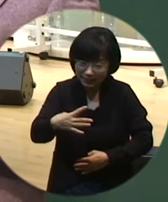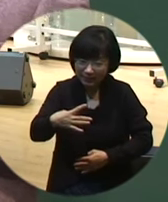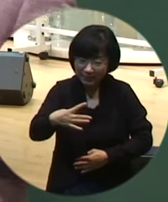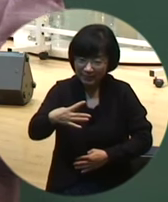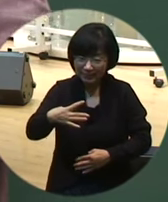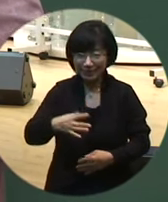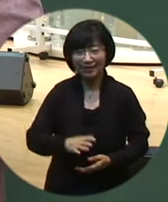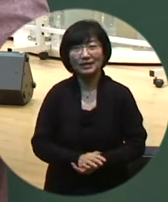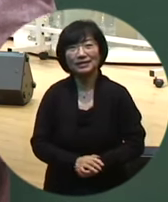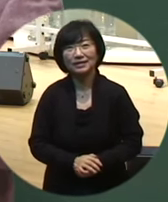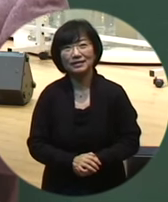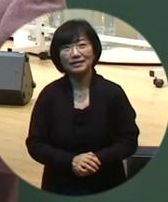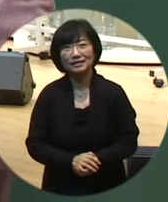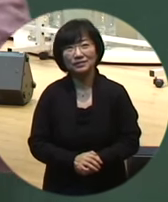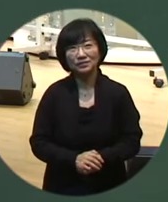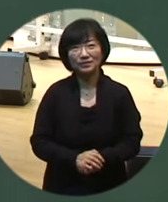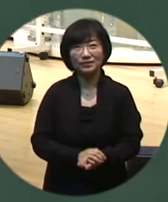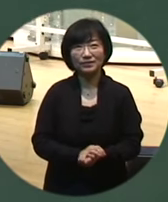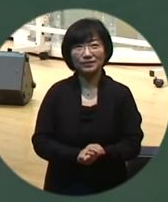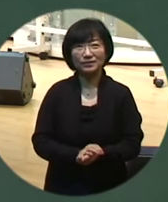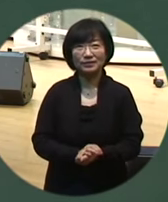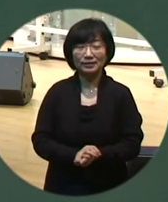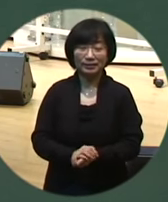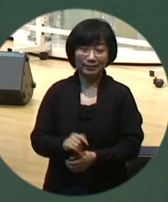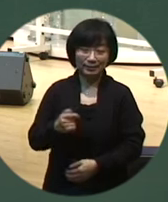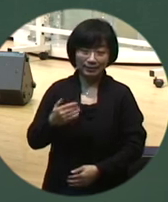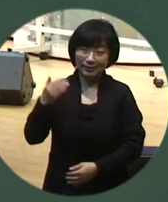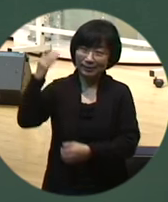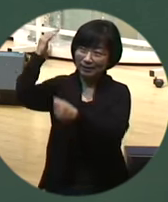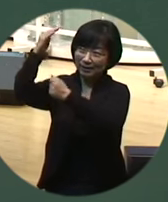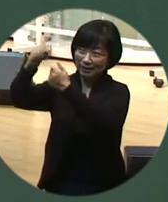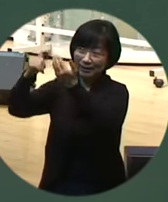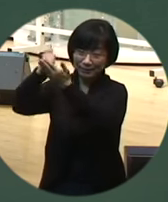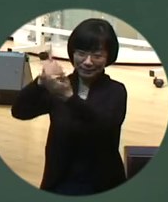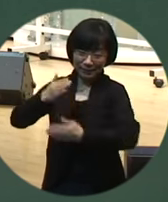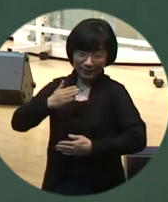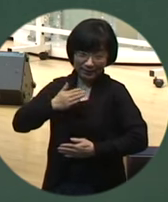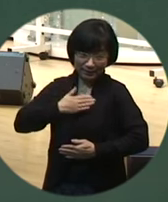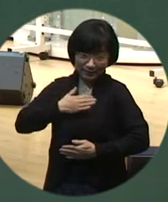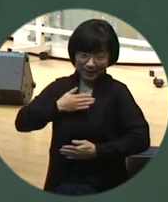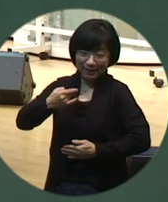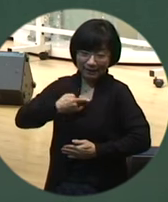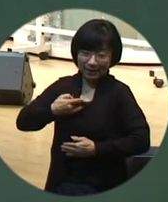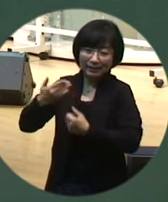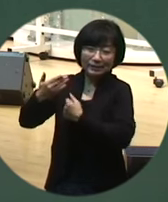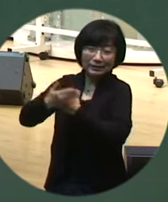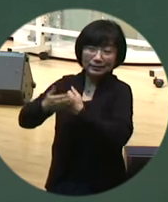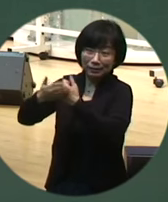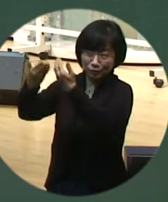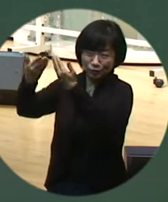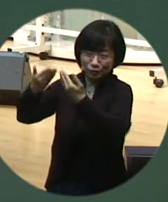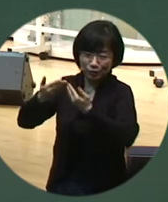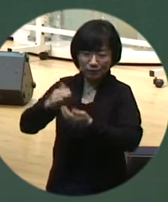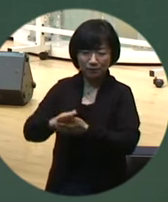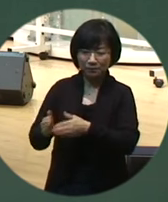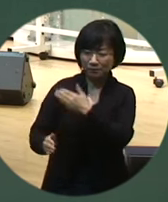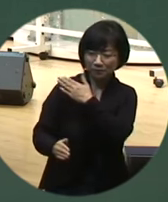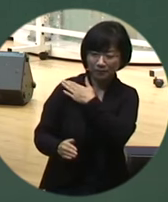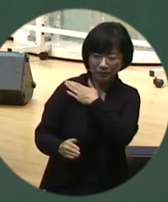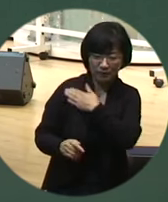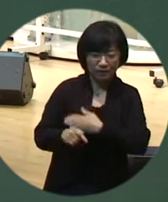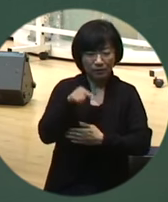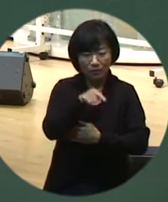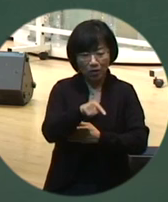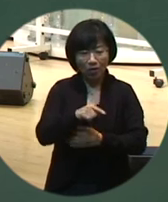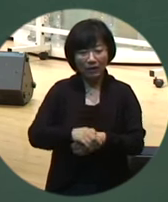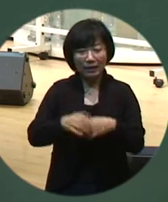the gospel. 하나님이 저에게 은혜를 주시더라고요. God gave me grace. 김치훈 목사에게는 교회 부흥이 필요한 게 아니다. He gave me